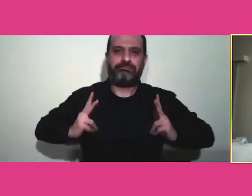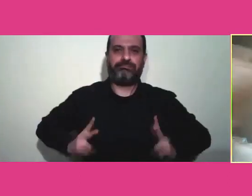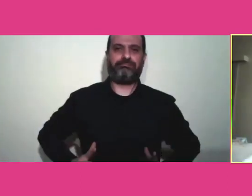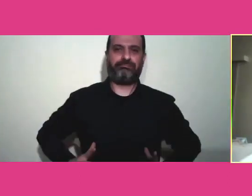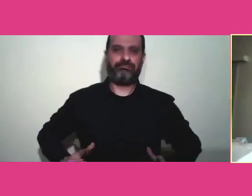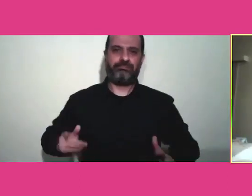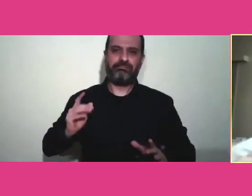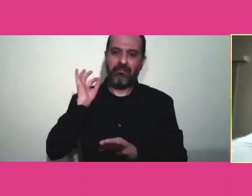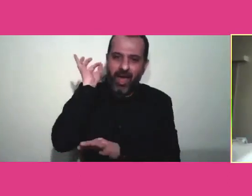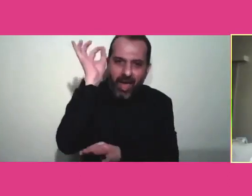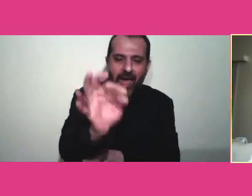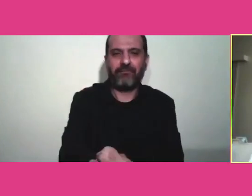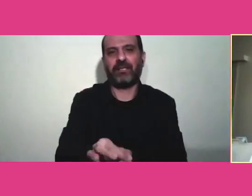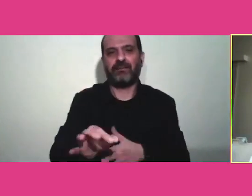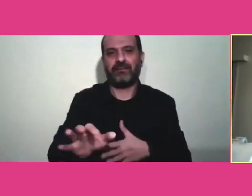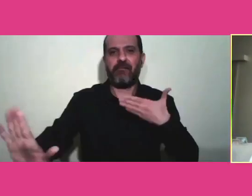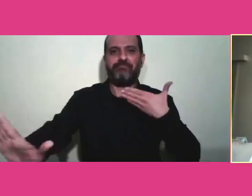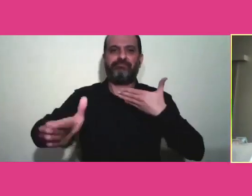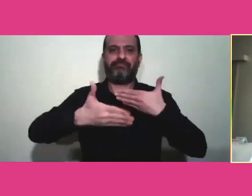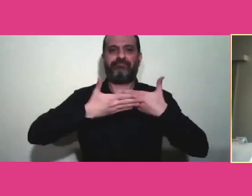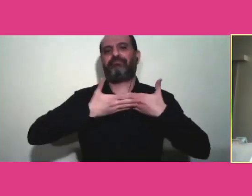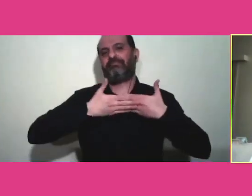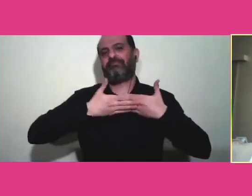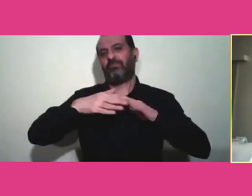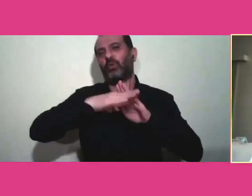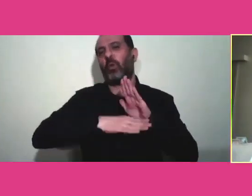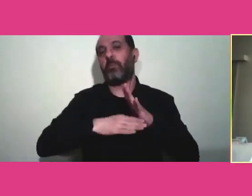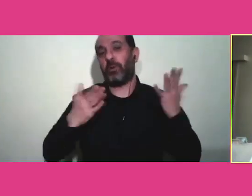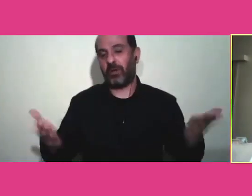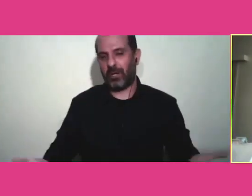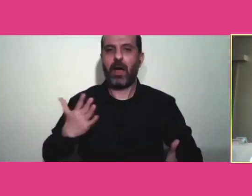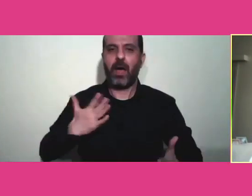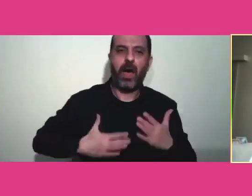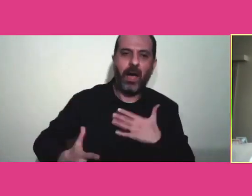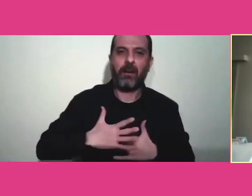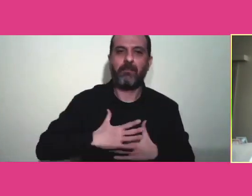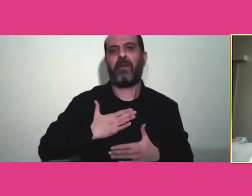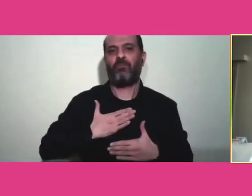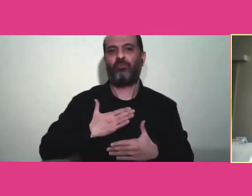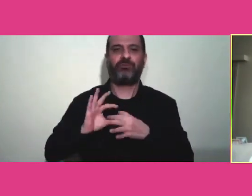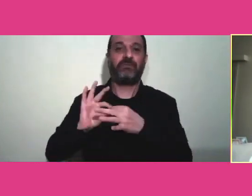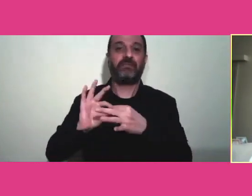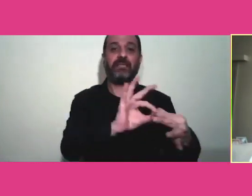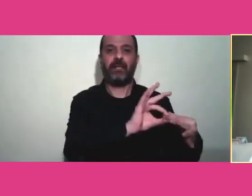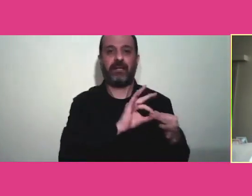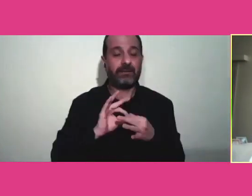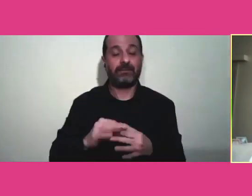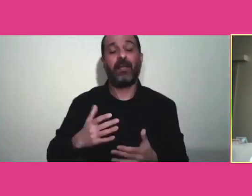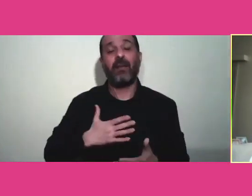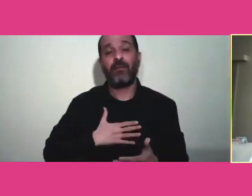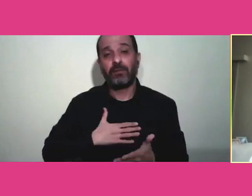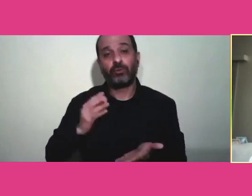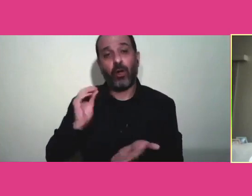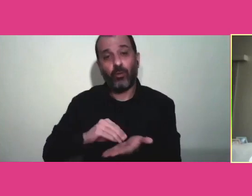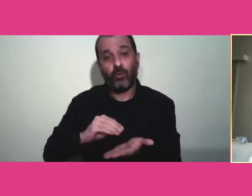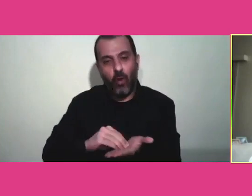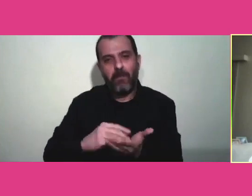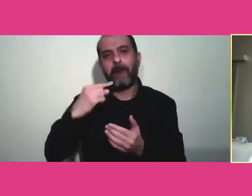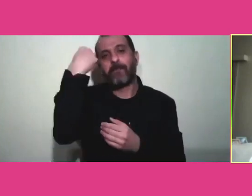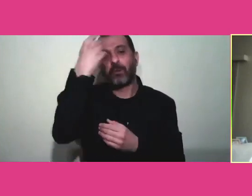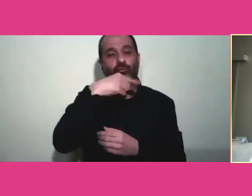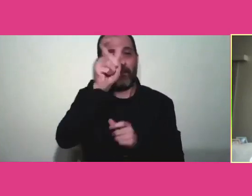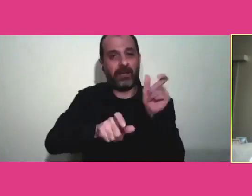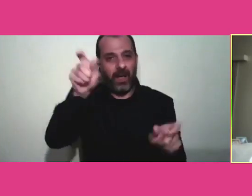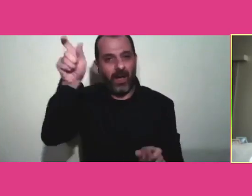του προγράμματος με τους αγαπημένους μας συνεργάτες. Θέλω να τους ευχαριστήσω ακόμα μια φορά, έτσι και πιο προσωπικά,